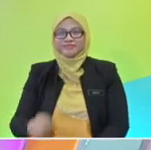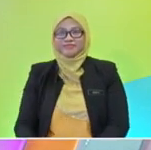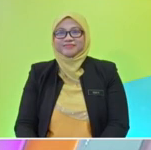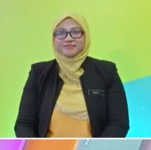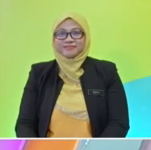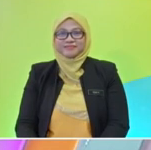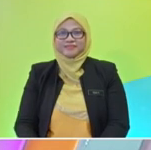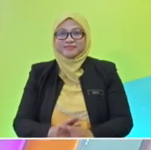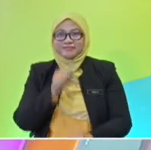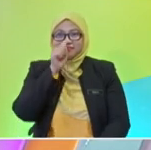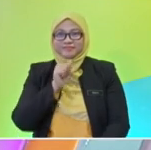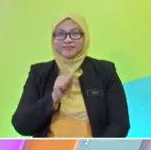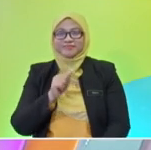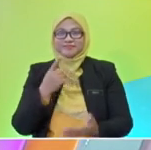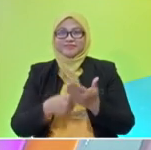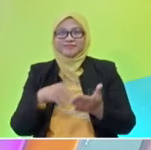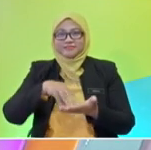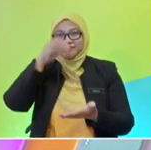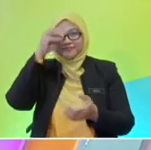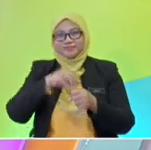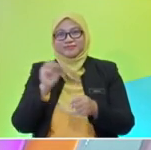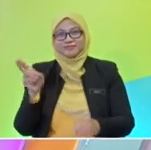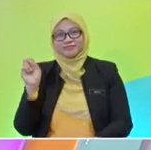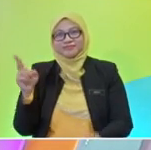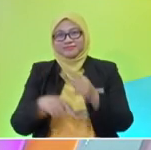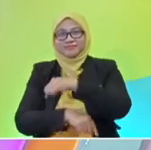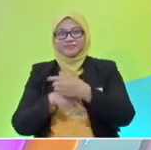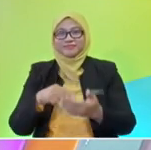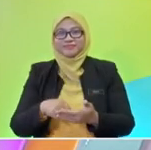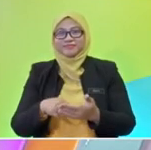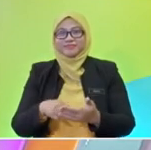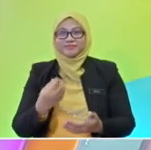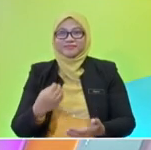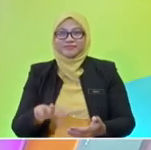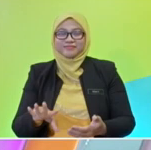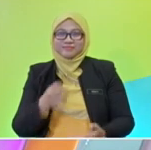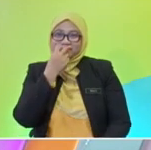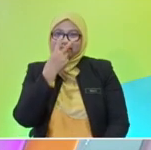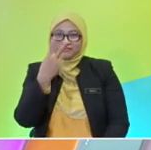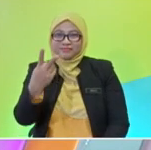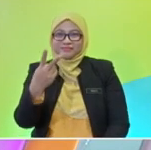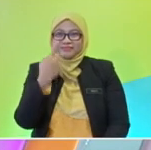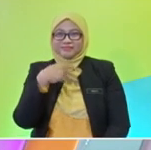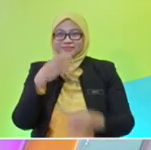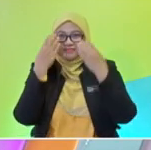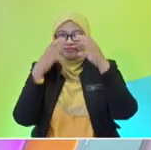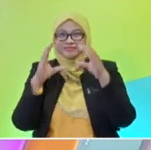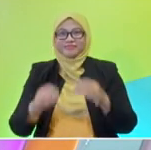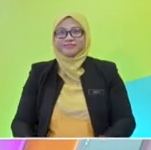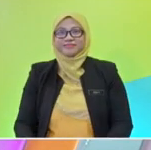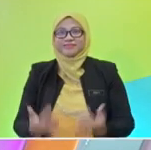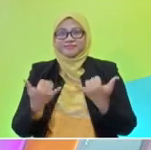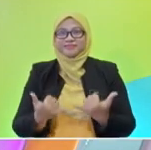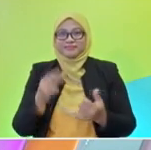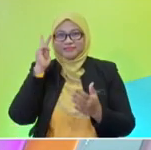dalam sejarah hari ini kan kita sudah pun saksikan profil guru kita dan kita kenal dulu dengan juru bahasa isyarat kita